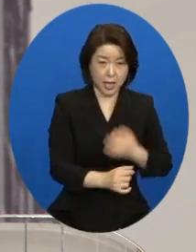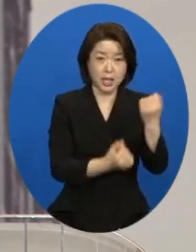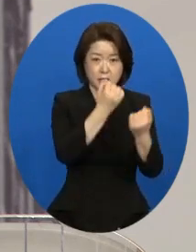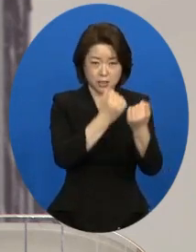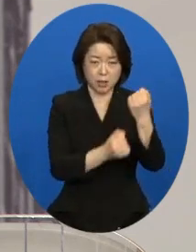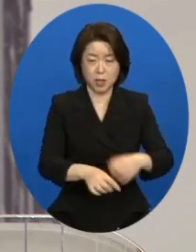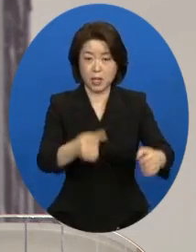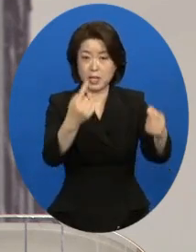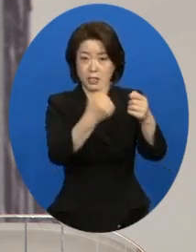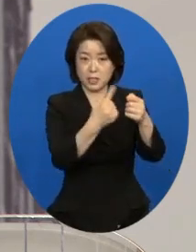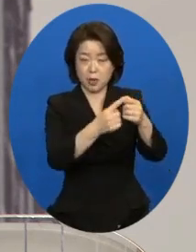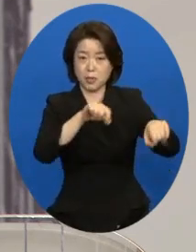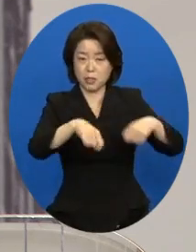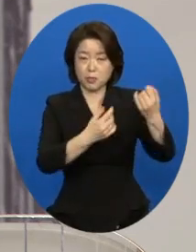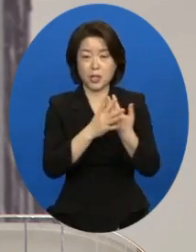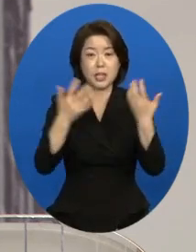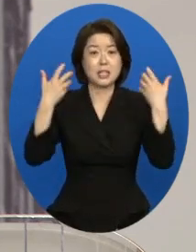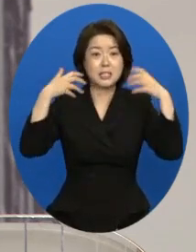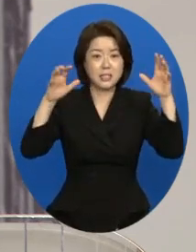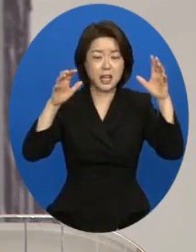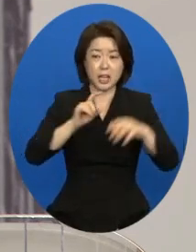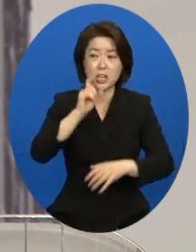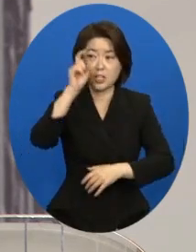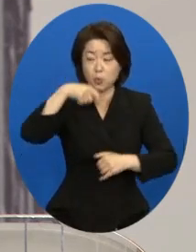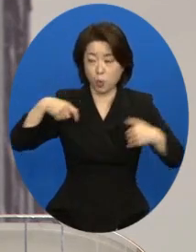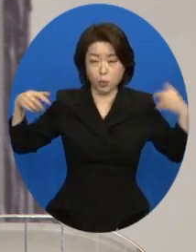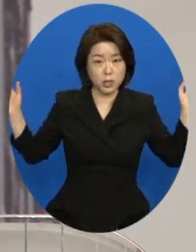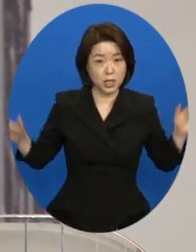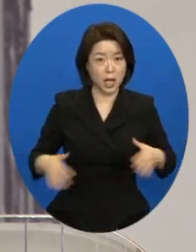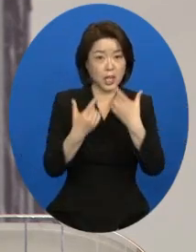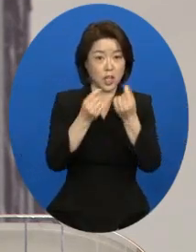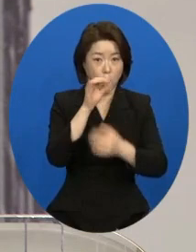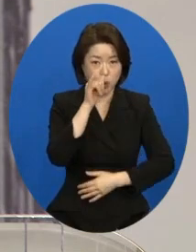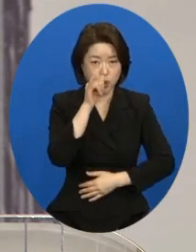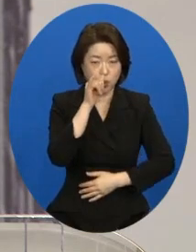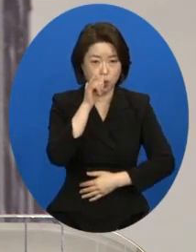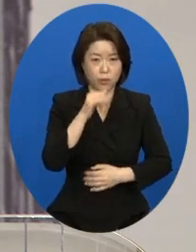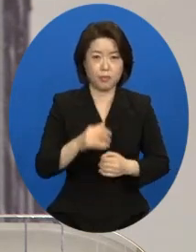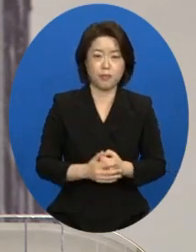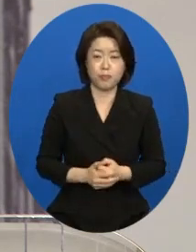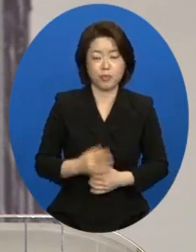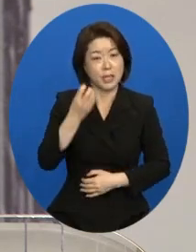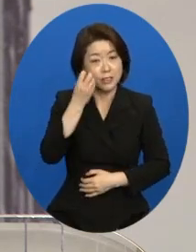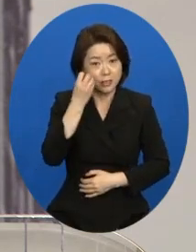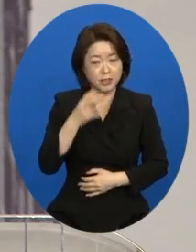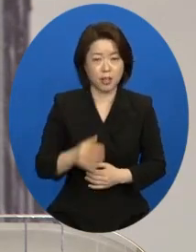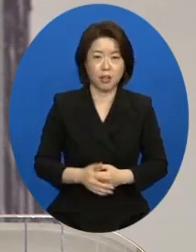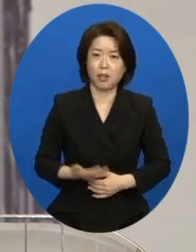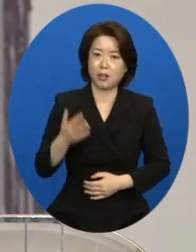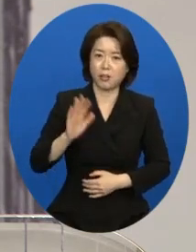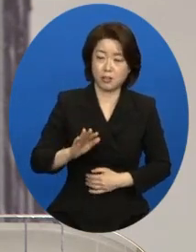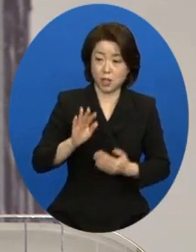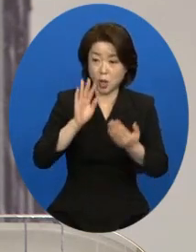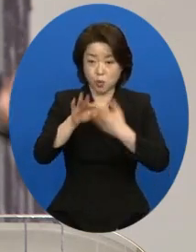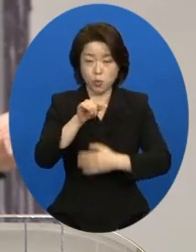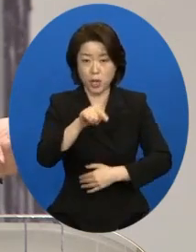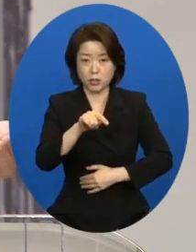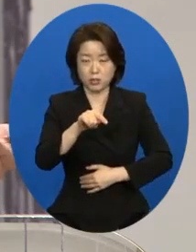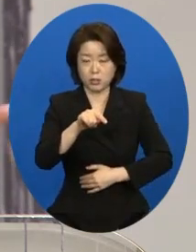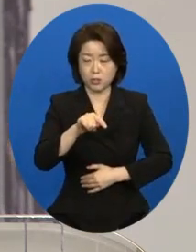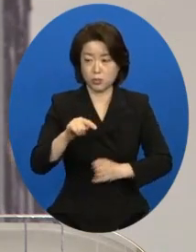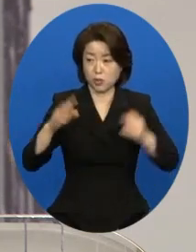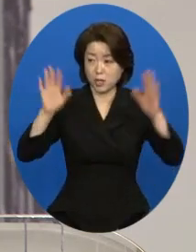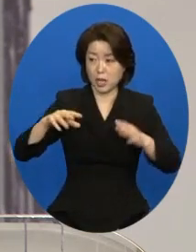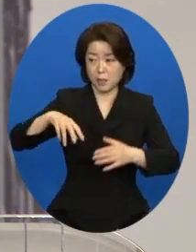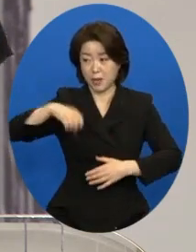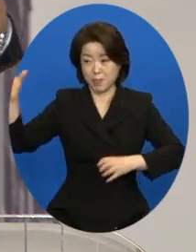짐승은 사자인데 독수리의 날개를 달고 있어요. 신기하죠? 그런데 나중에 보니까 날개가 뽑히게